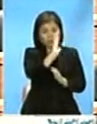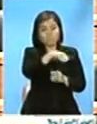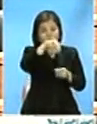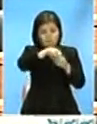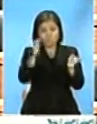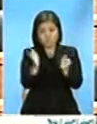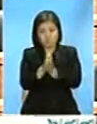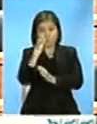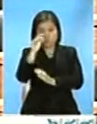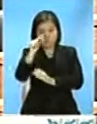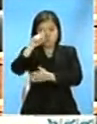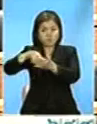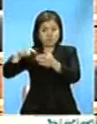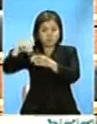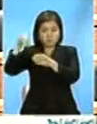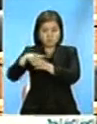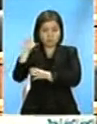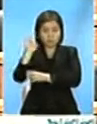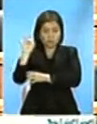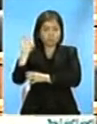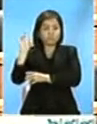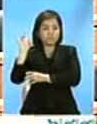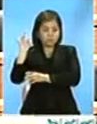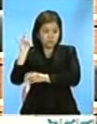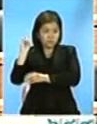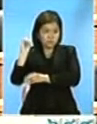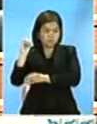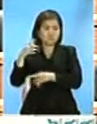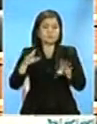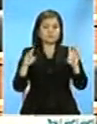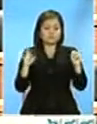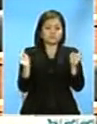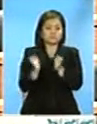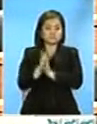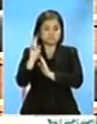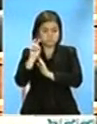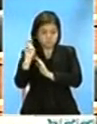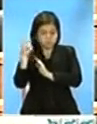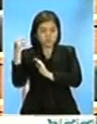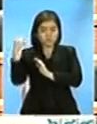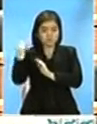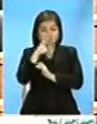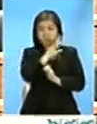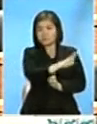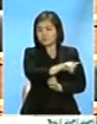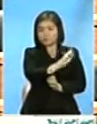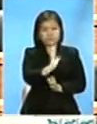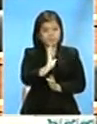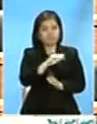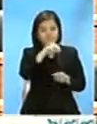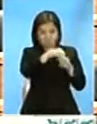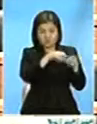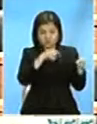200เลือกตั้งหมดนะครับดังนั้นขอให้เข้าใจถ้าผมตัดหมดท่านจะบอกว่าอยู่พรรครัฐบ